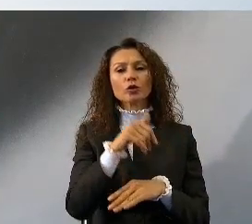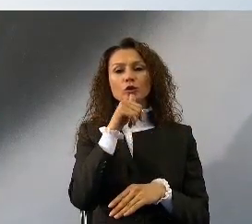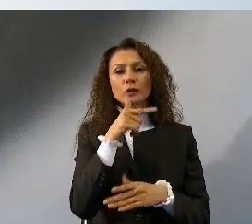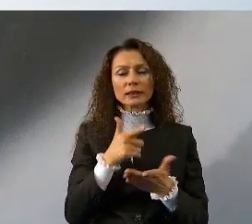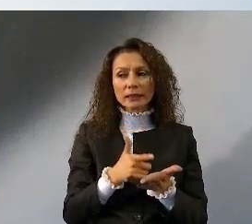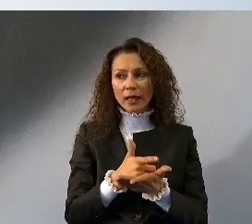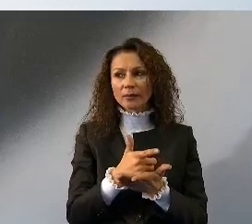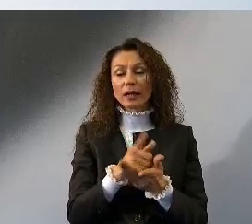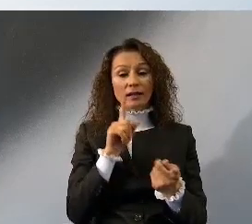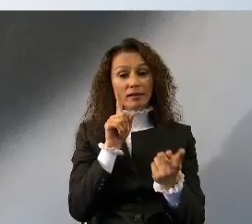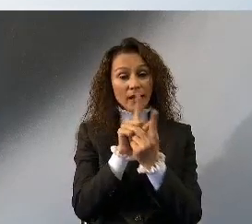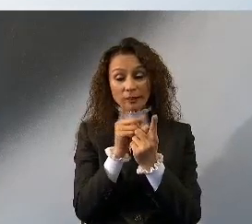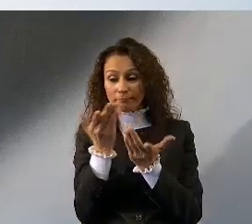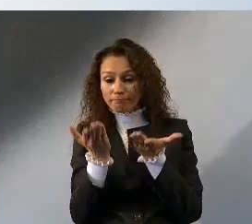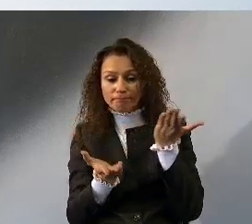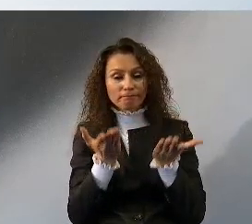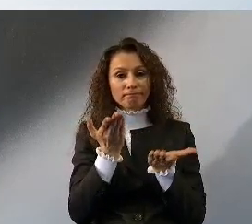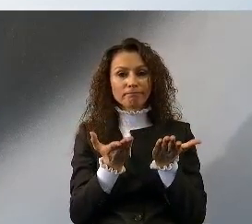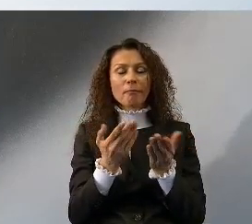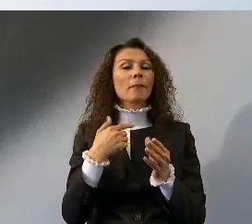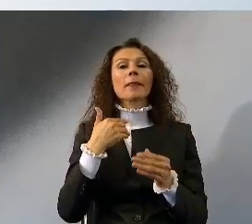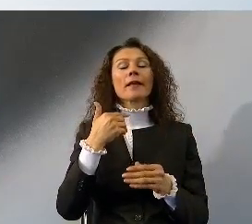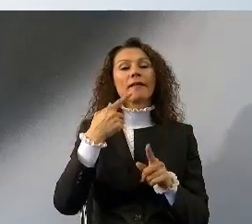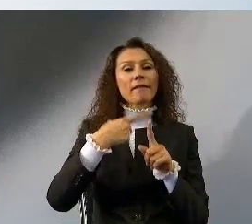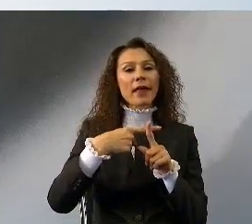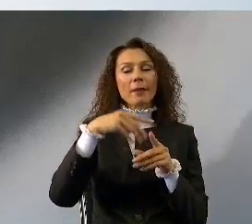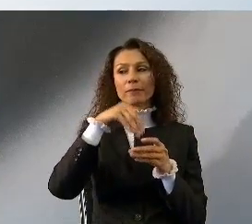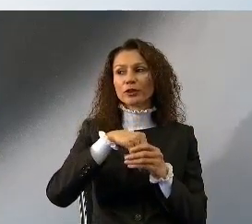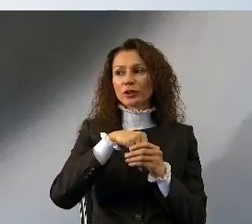kuru tarımı karşılaştırırken verim üzerinden mi